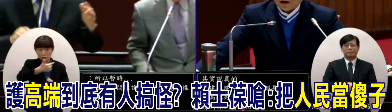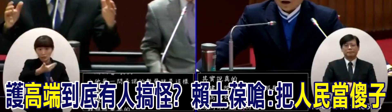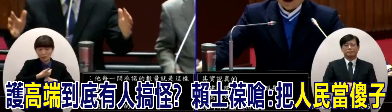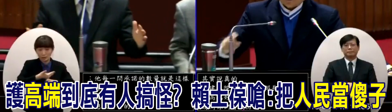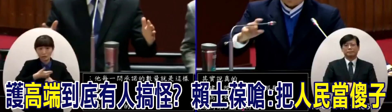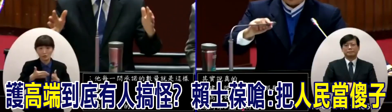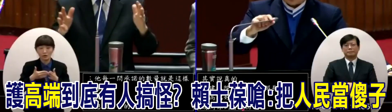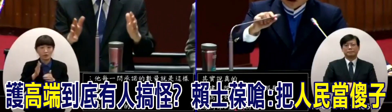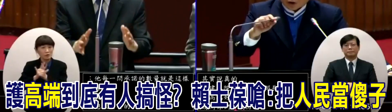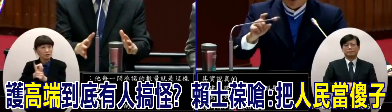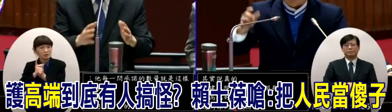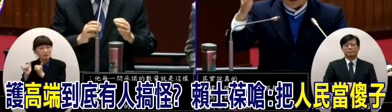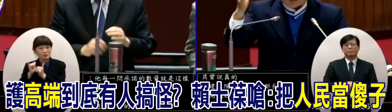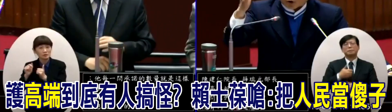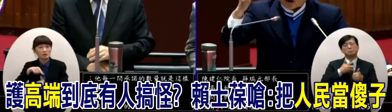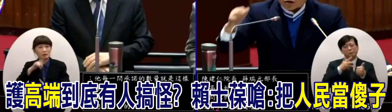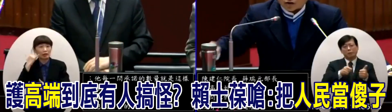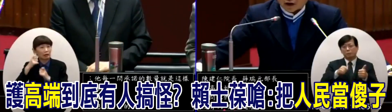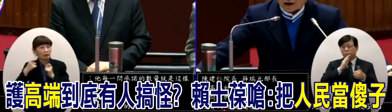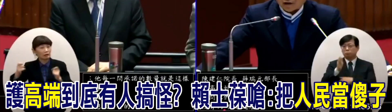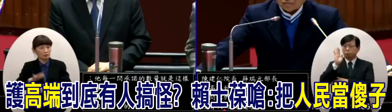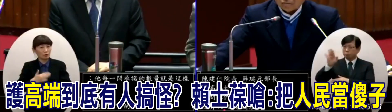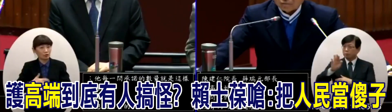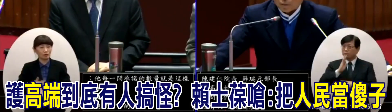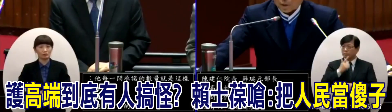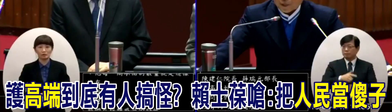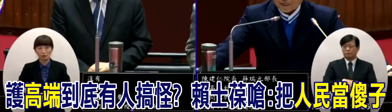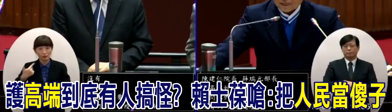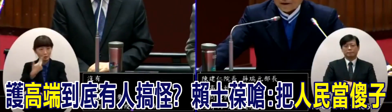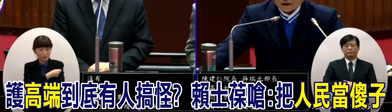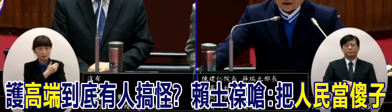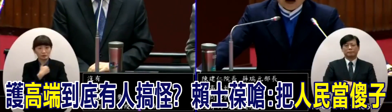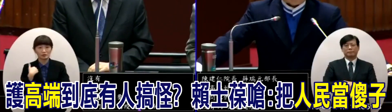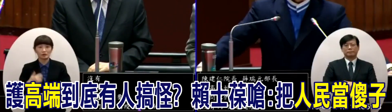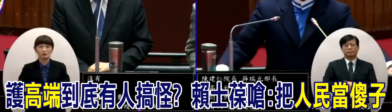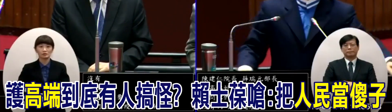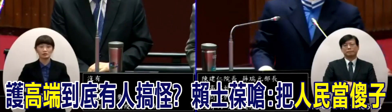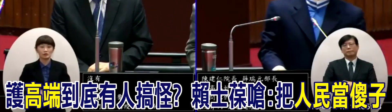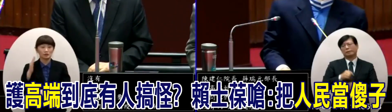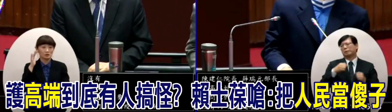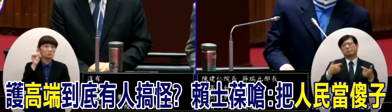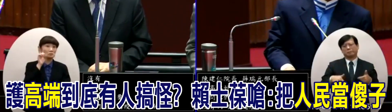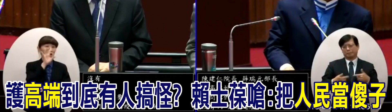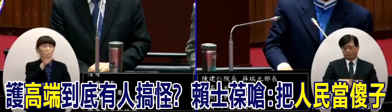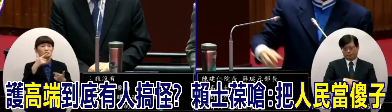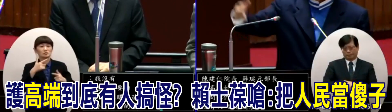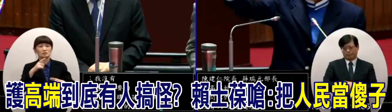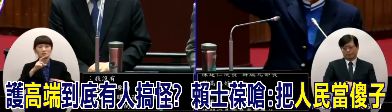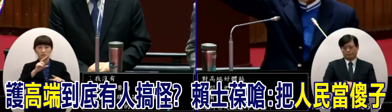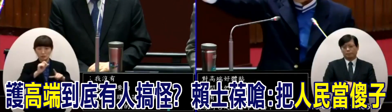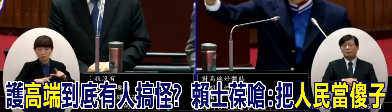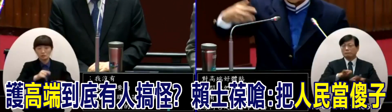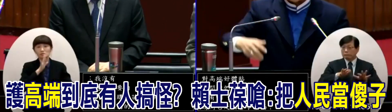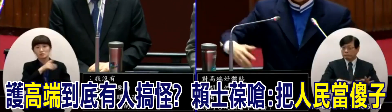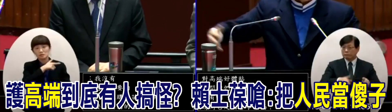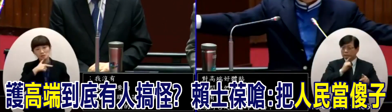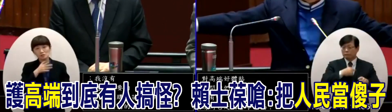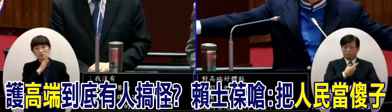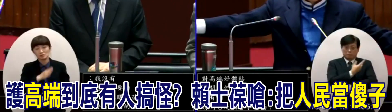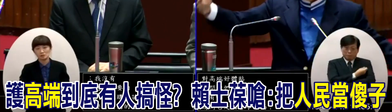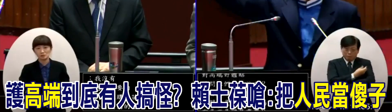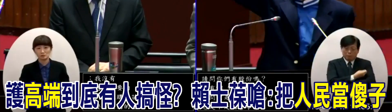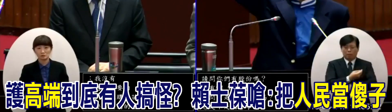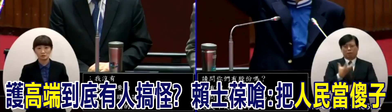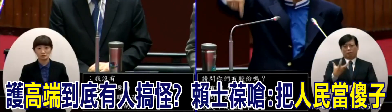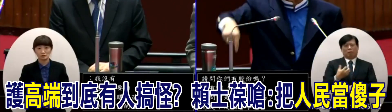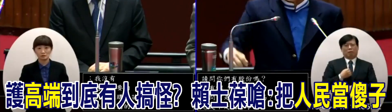让大家在很短的时间内可以预防。 请问是不是国营事业？ 他不是国营事业，他是 他不是吗？ 对， 他现在做的疫苗，大家都